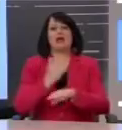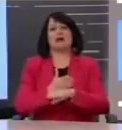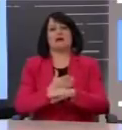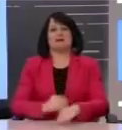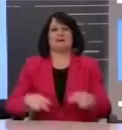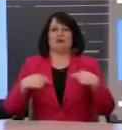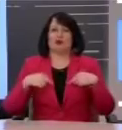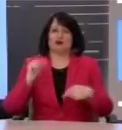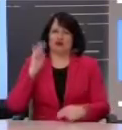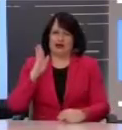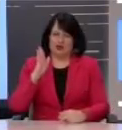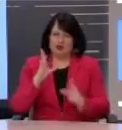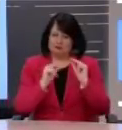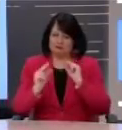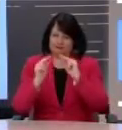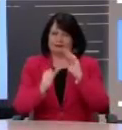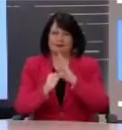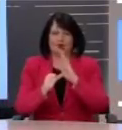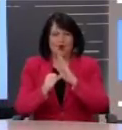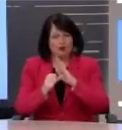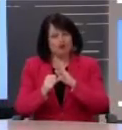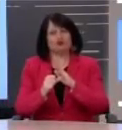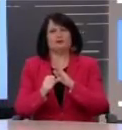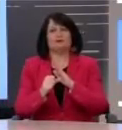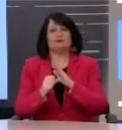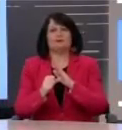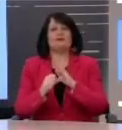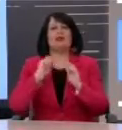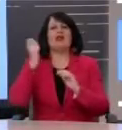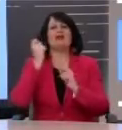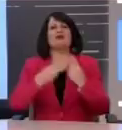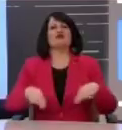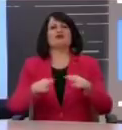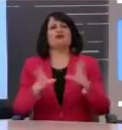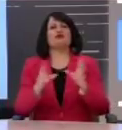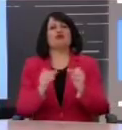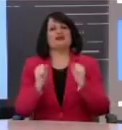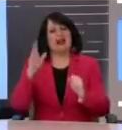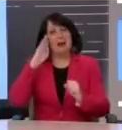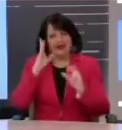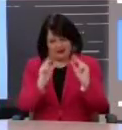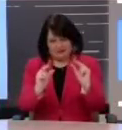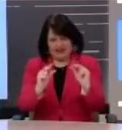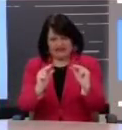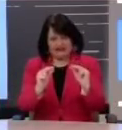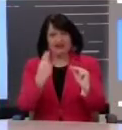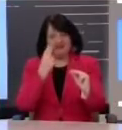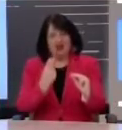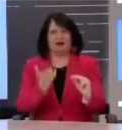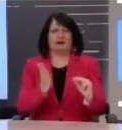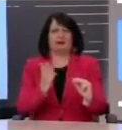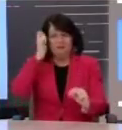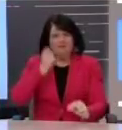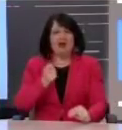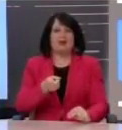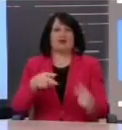Εξωτερικών με τον Πρόεδρο, τον επικεφαλής του Εθνικού Συμβουλίου Ασφαλείας των ΗΠΑ, όσο και στις